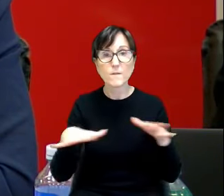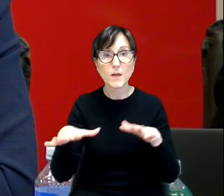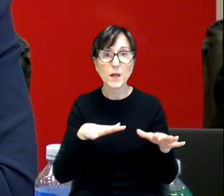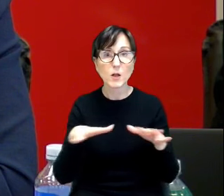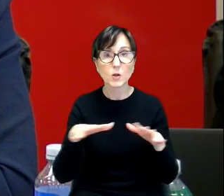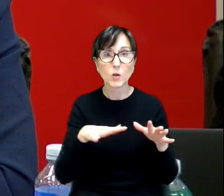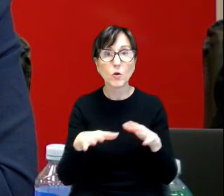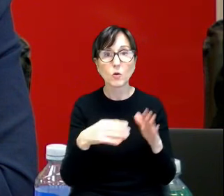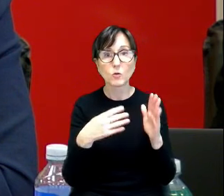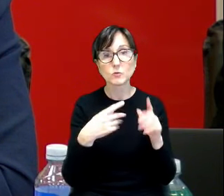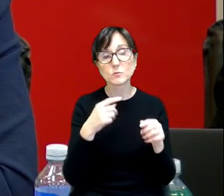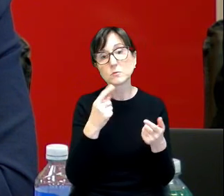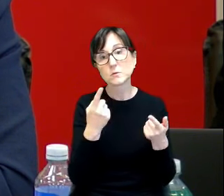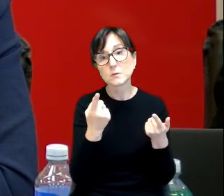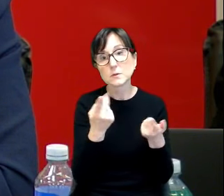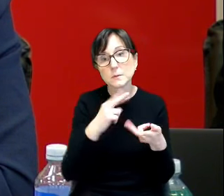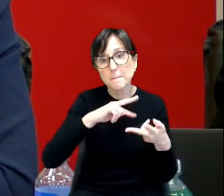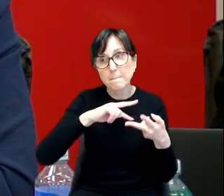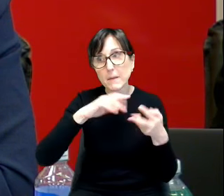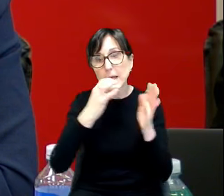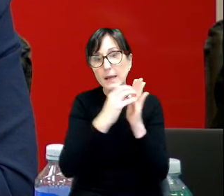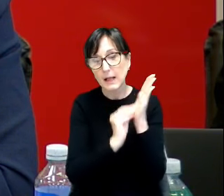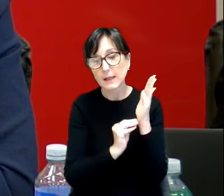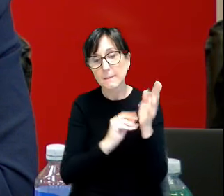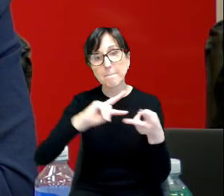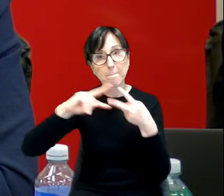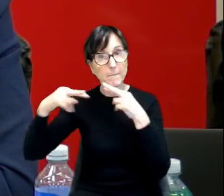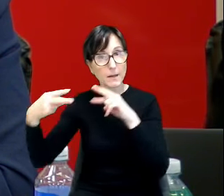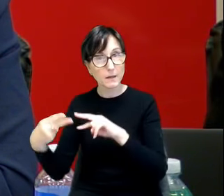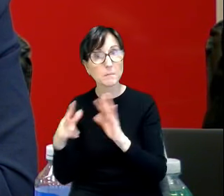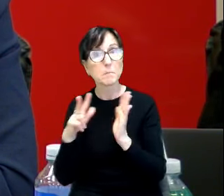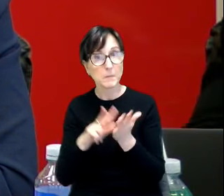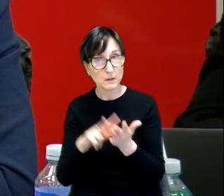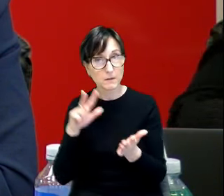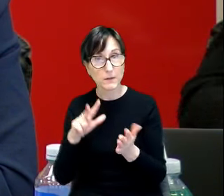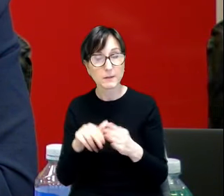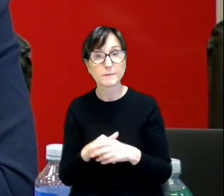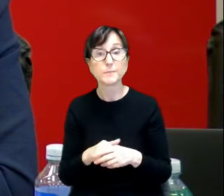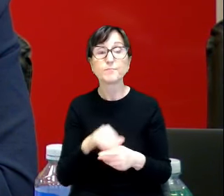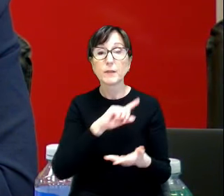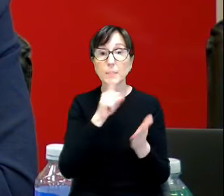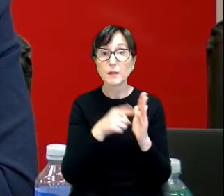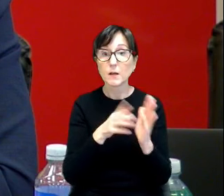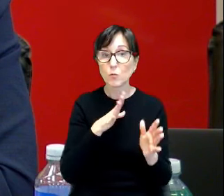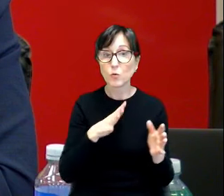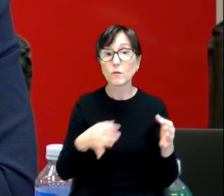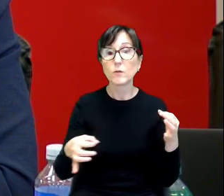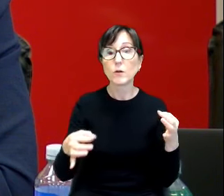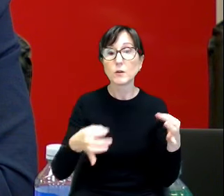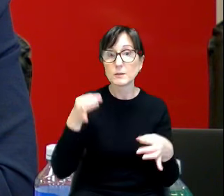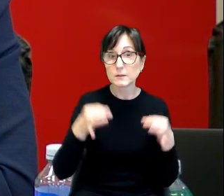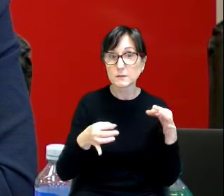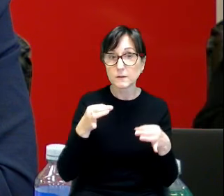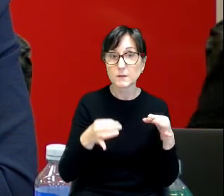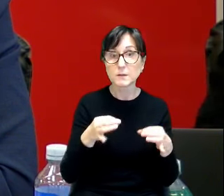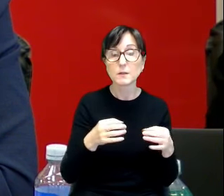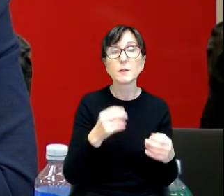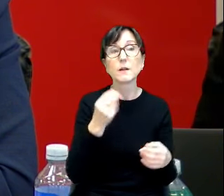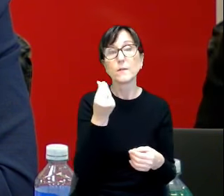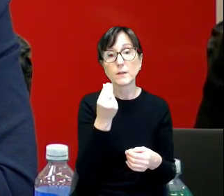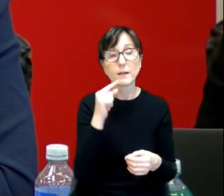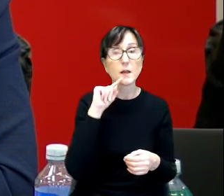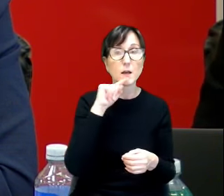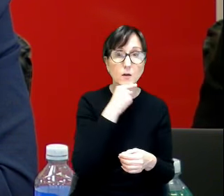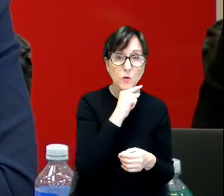patvirtinimo pakeitimo a a klausimas buvo svarstytas ir pritarta be pastabų finansų ekonomikos